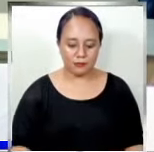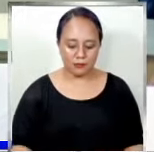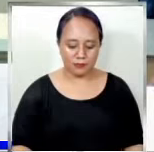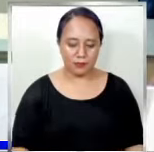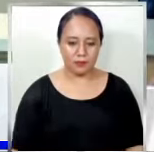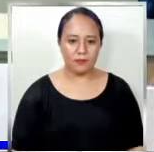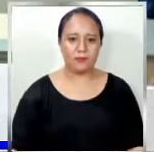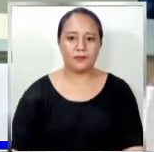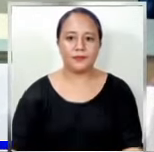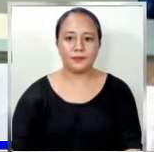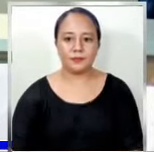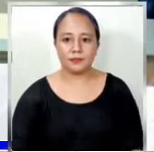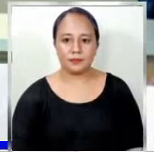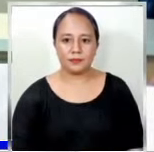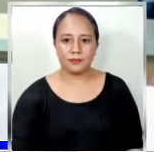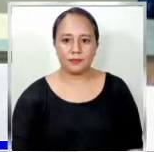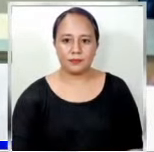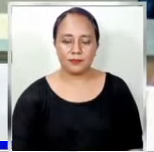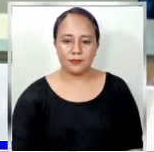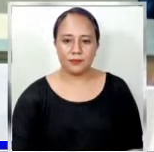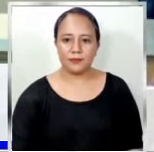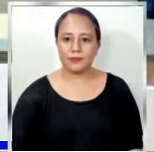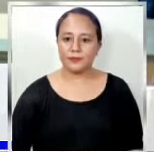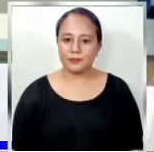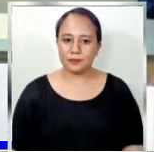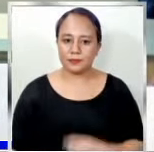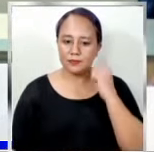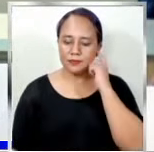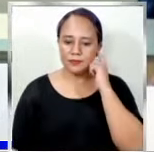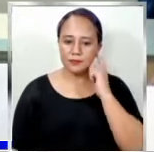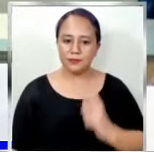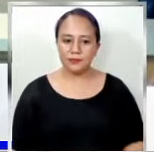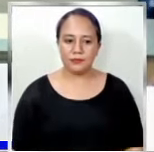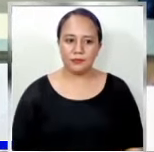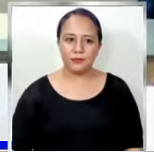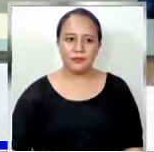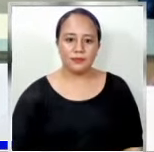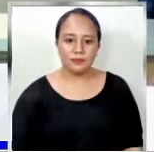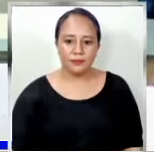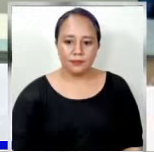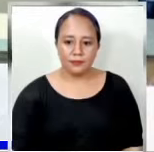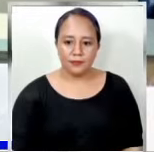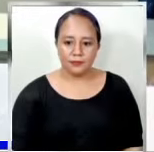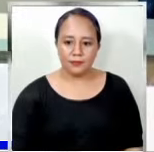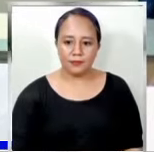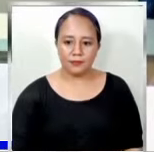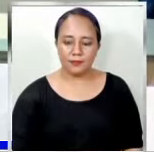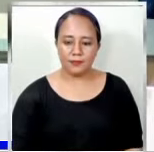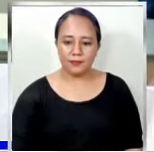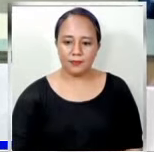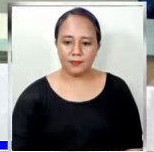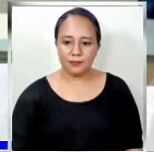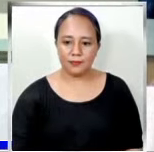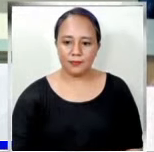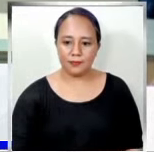CR. Doon yung may mga nails. Doon siya nasugatan. Then from there, inilabas niya